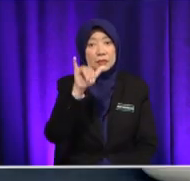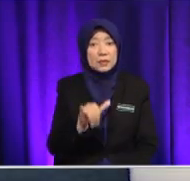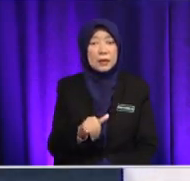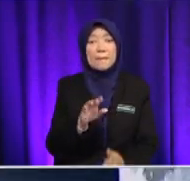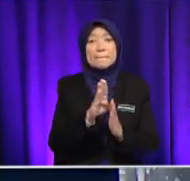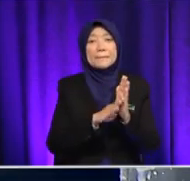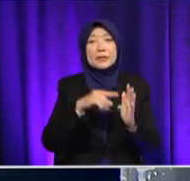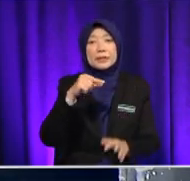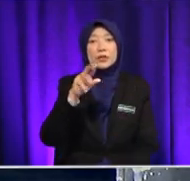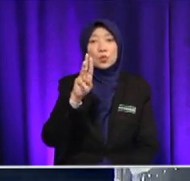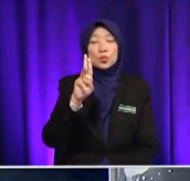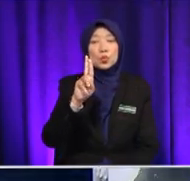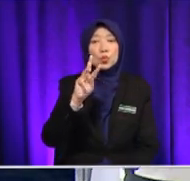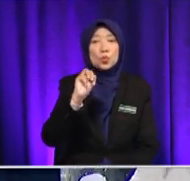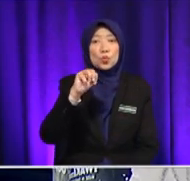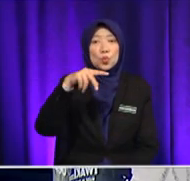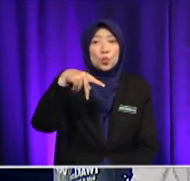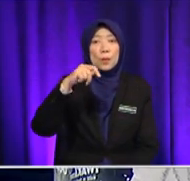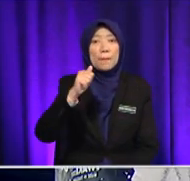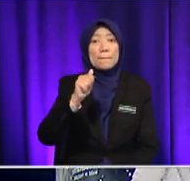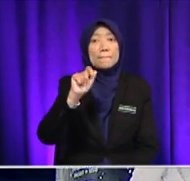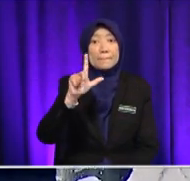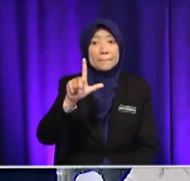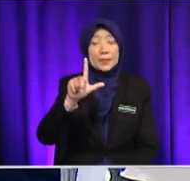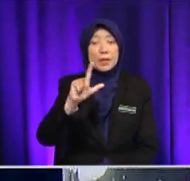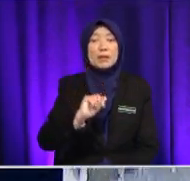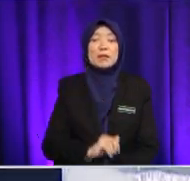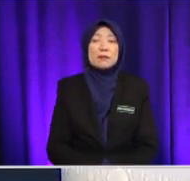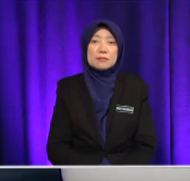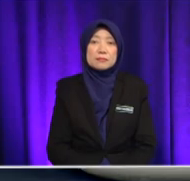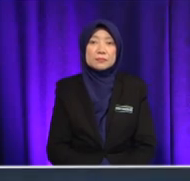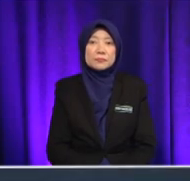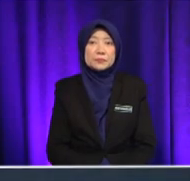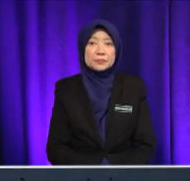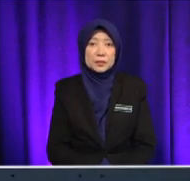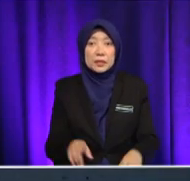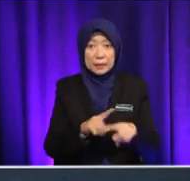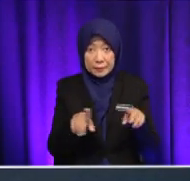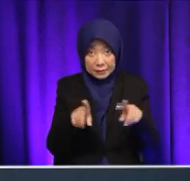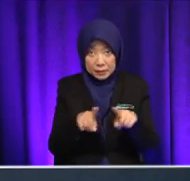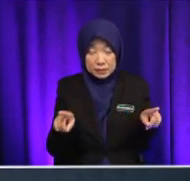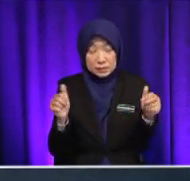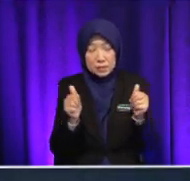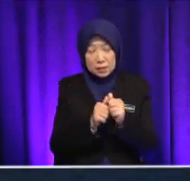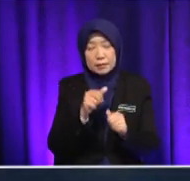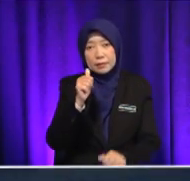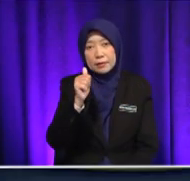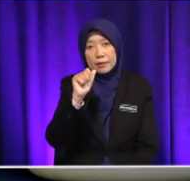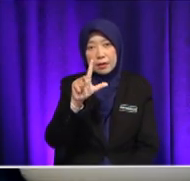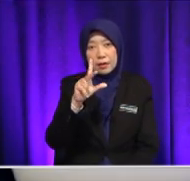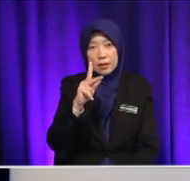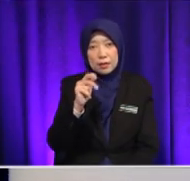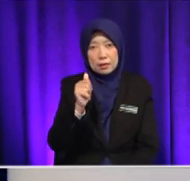dia ada satu inilah. Okey, so yang menggumpal eh. Okey. Tapi berbeza dengan alkali. Okey. So apabila